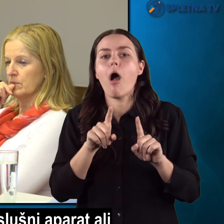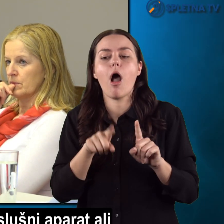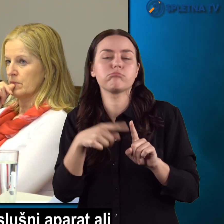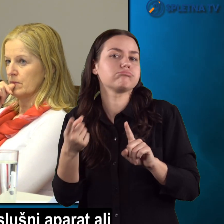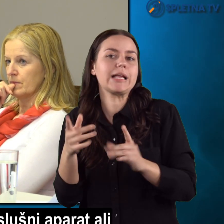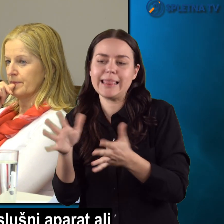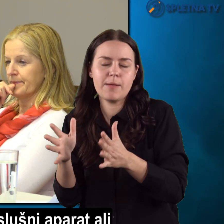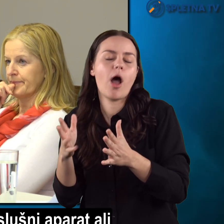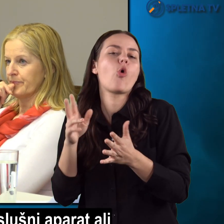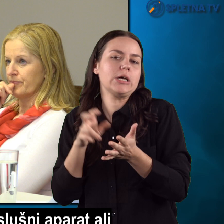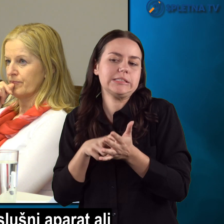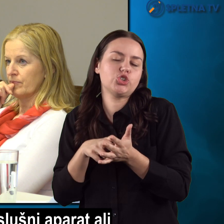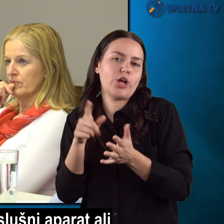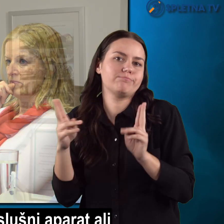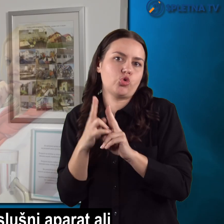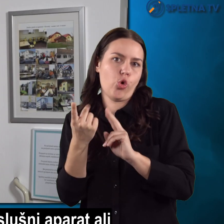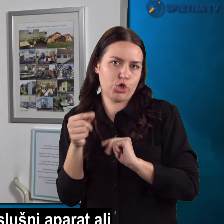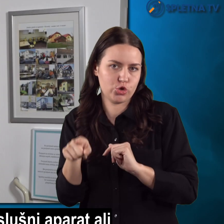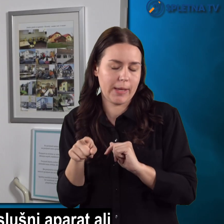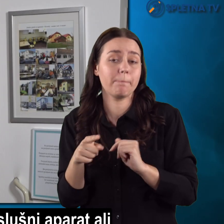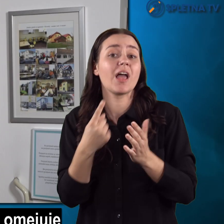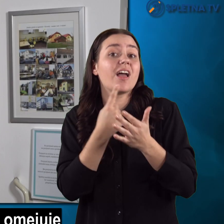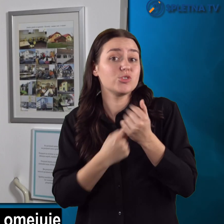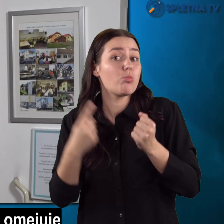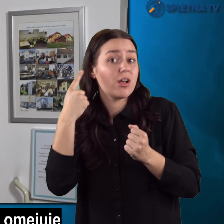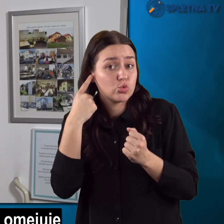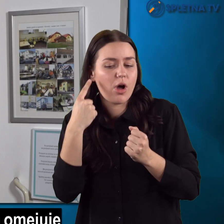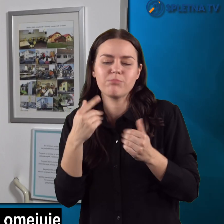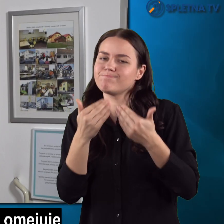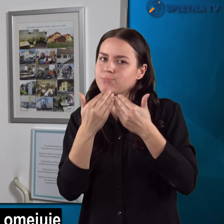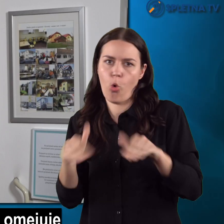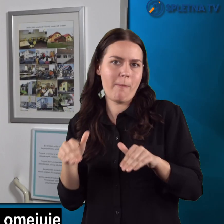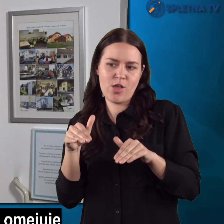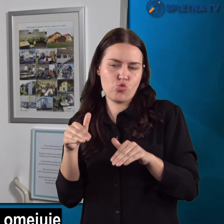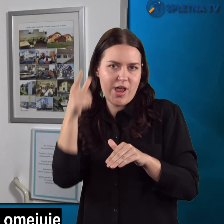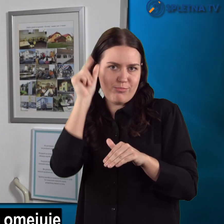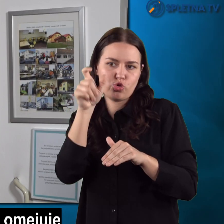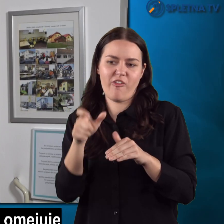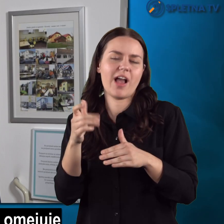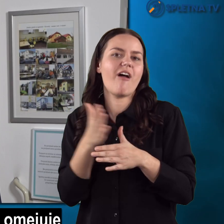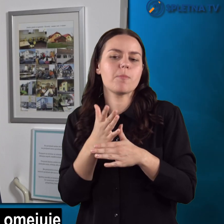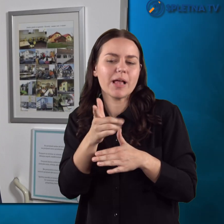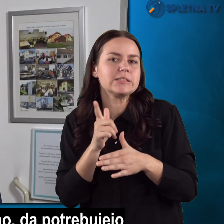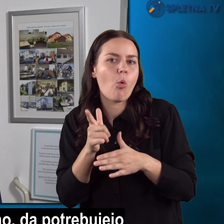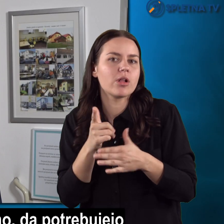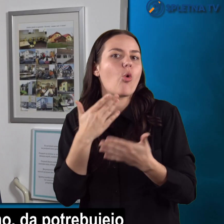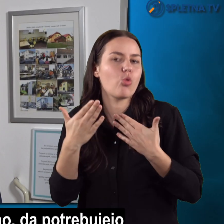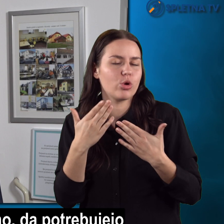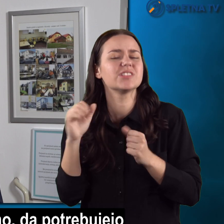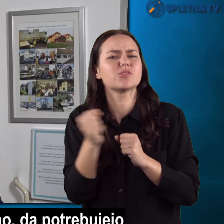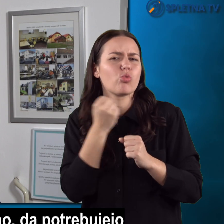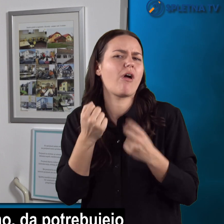tem še soočajo. Izguba sluha omejuje človeka v medsebojnih odnosih, zato je zelo pomembno, da potrebujejo